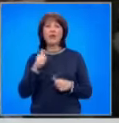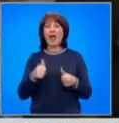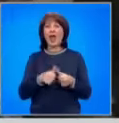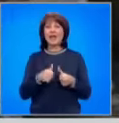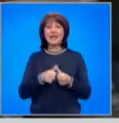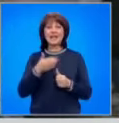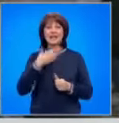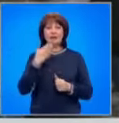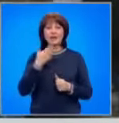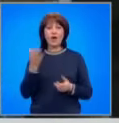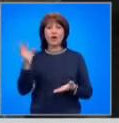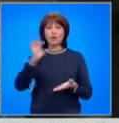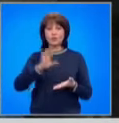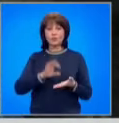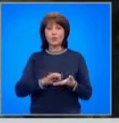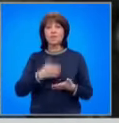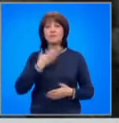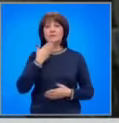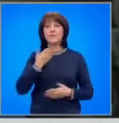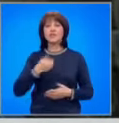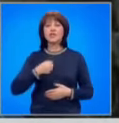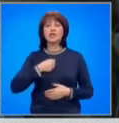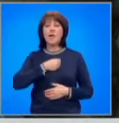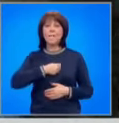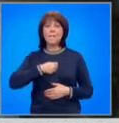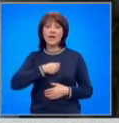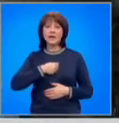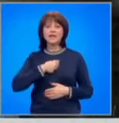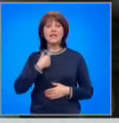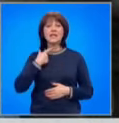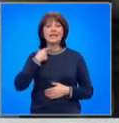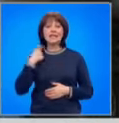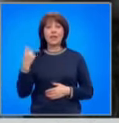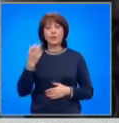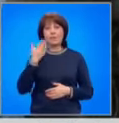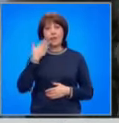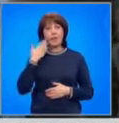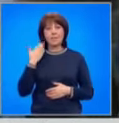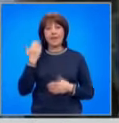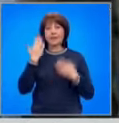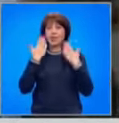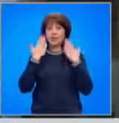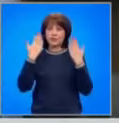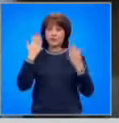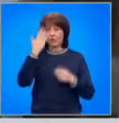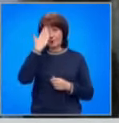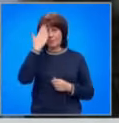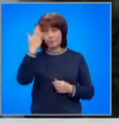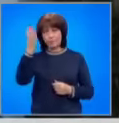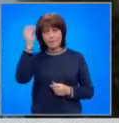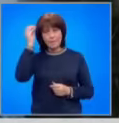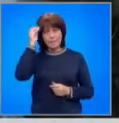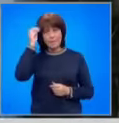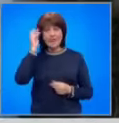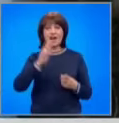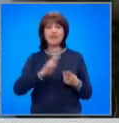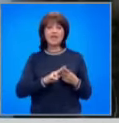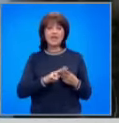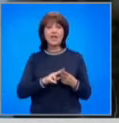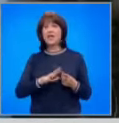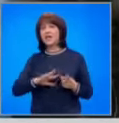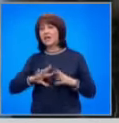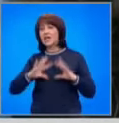да израза мъката си за погубения млад живот. Да почета паметта на Вики и на всички,